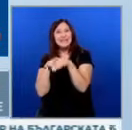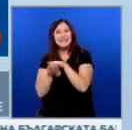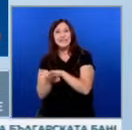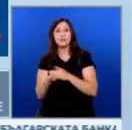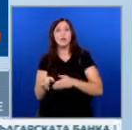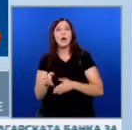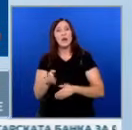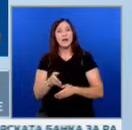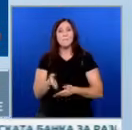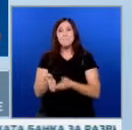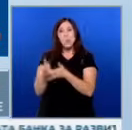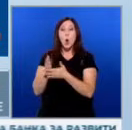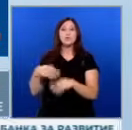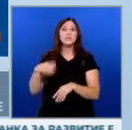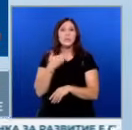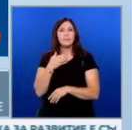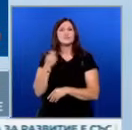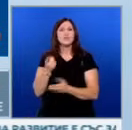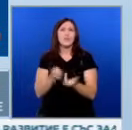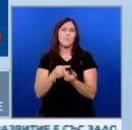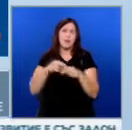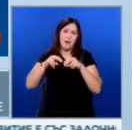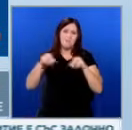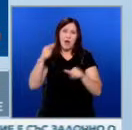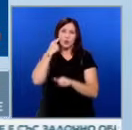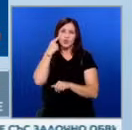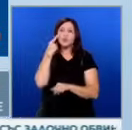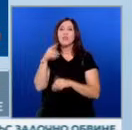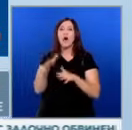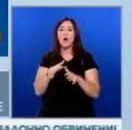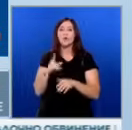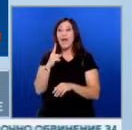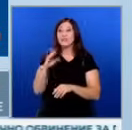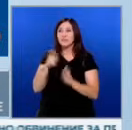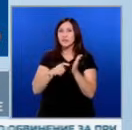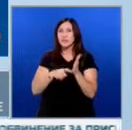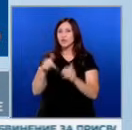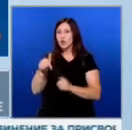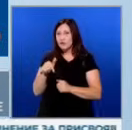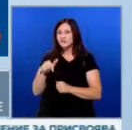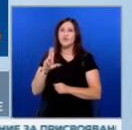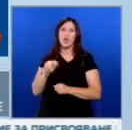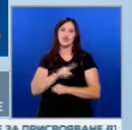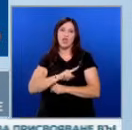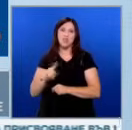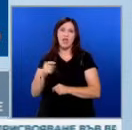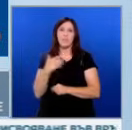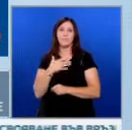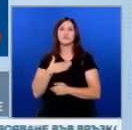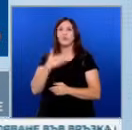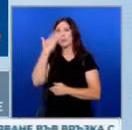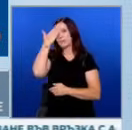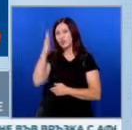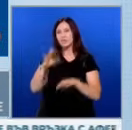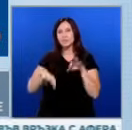Пеевски, това ще е поредният праг в очите на хората. Единствената задача на Главчев е да каже не на Пеевски и да имаме